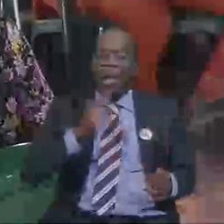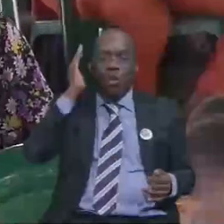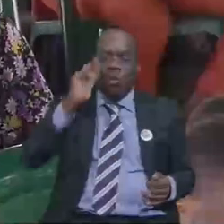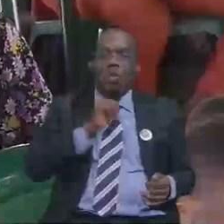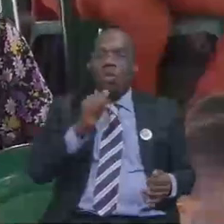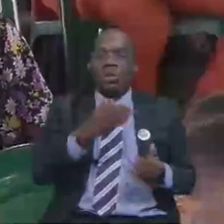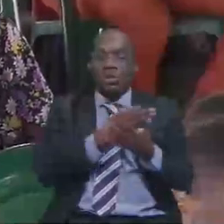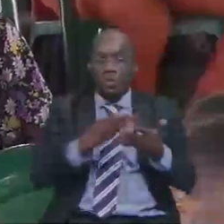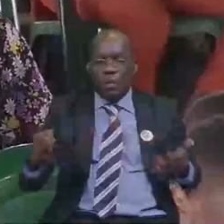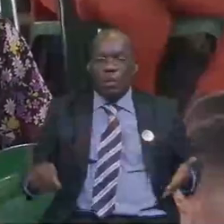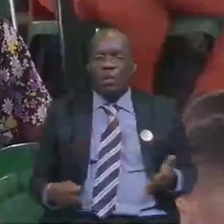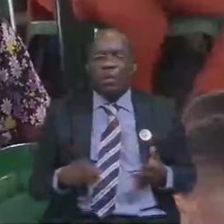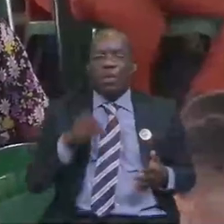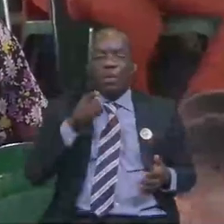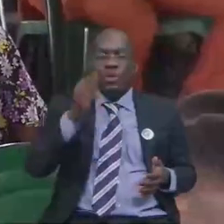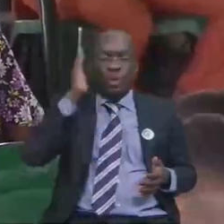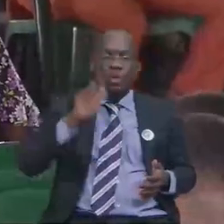tu ne vas pas échouer